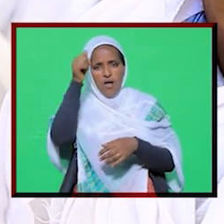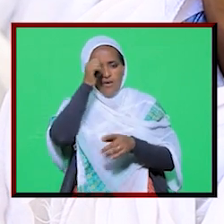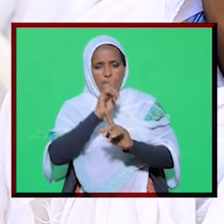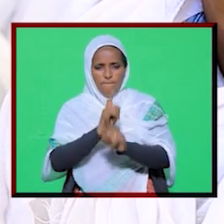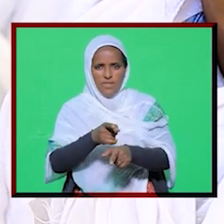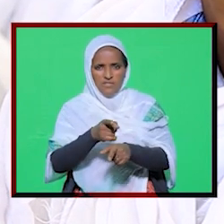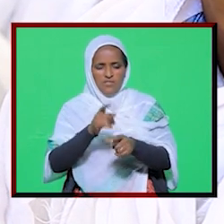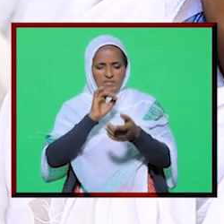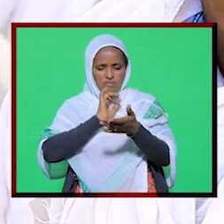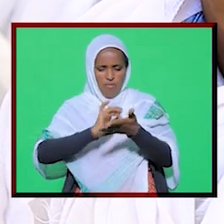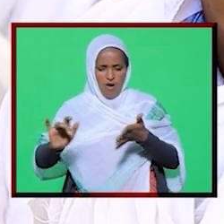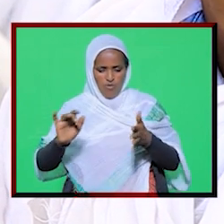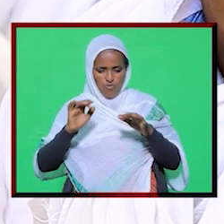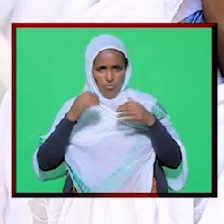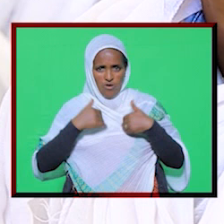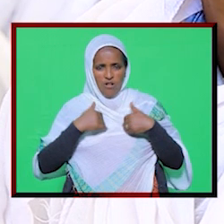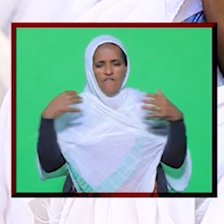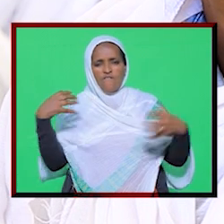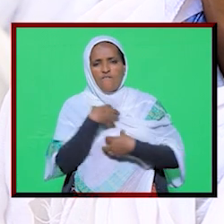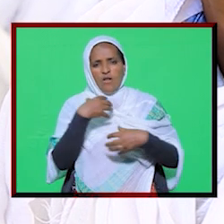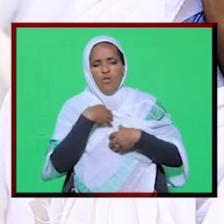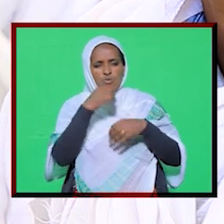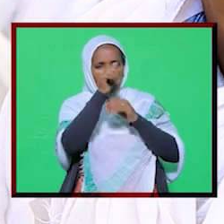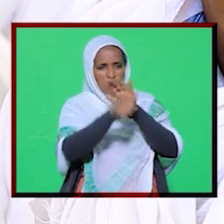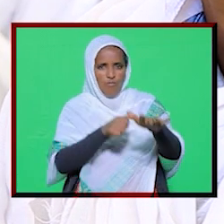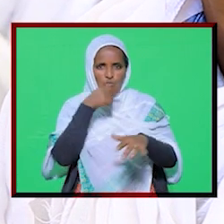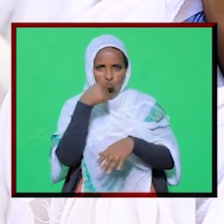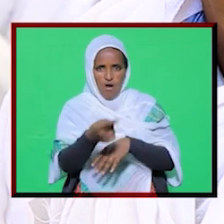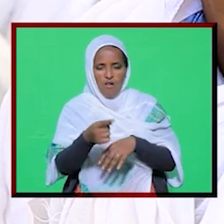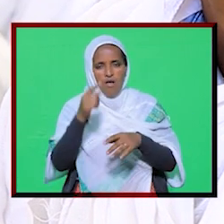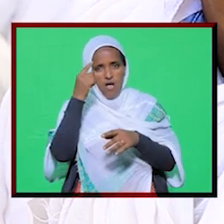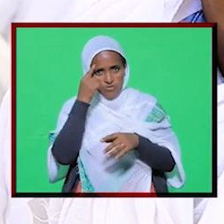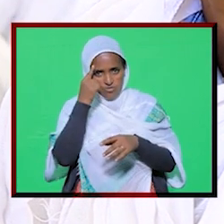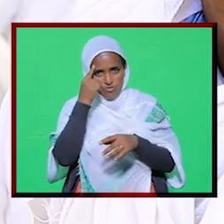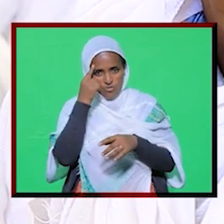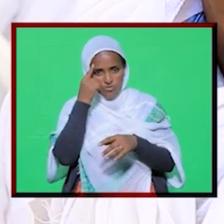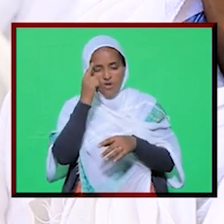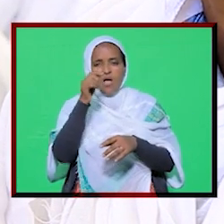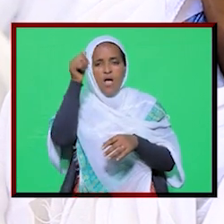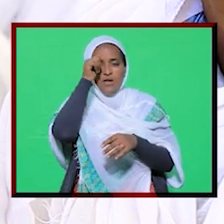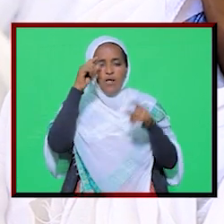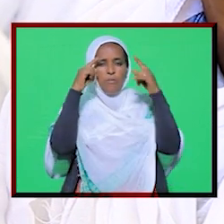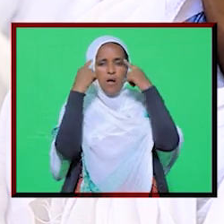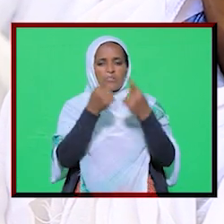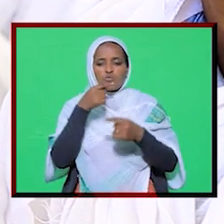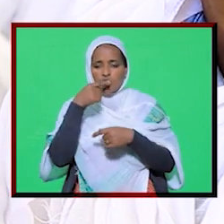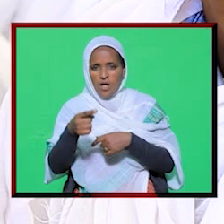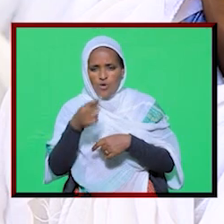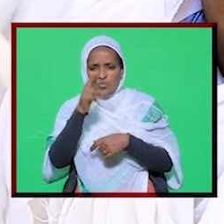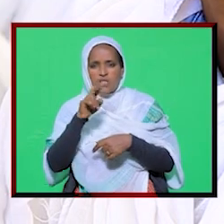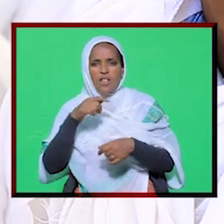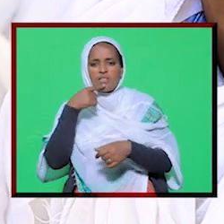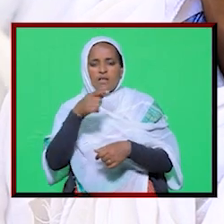መለሰ፣ ራቁቴን ስለሆንኩ ፈራሁ ተሸሸኩም አለ። አስተውሉ ምእመናን፣ አዳም ኃጢአቱን ተናገረ